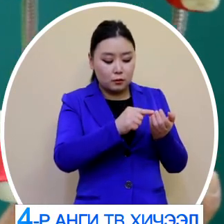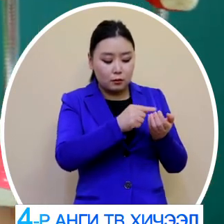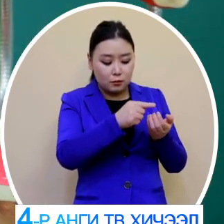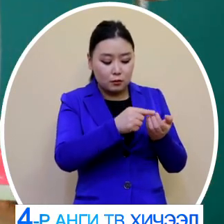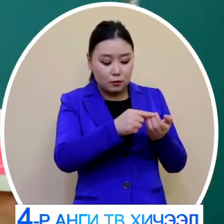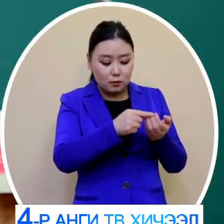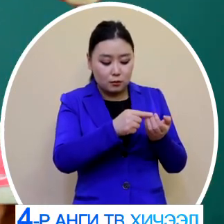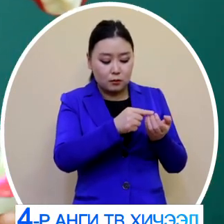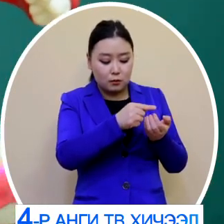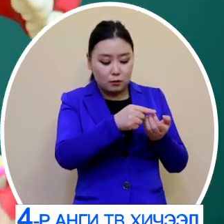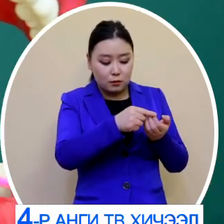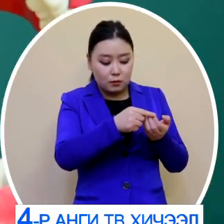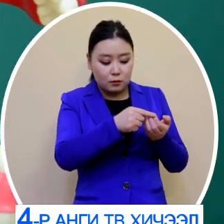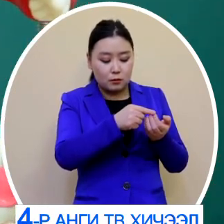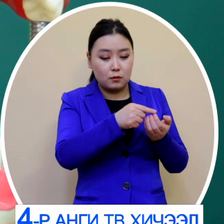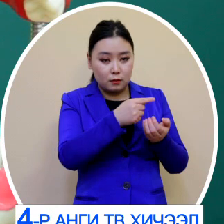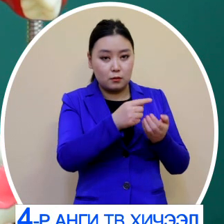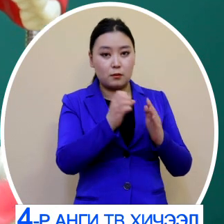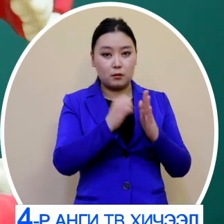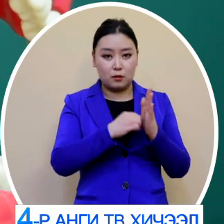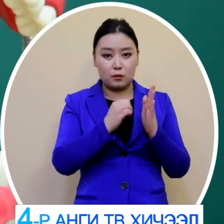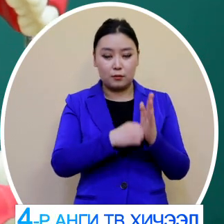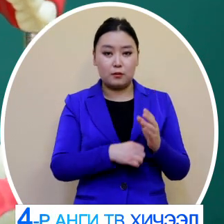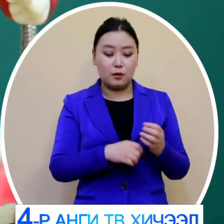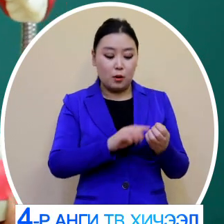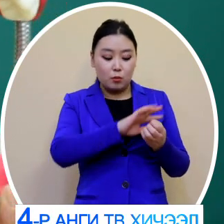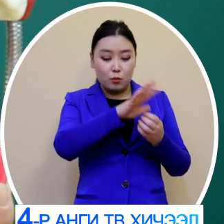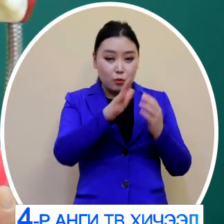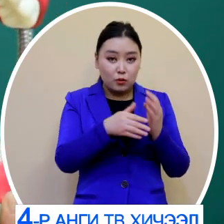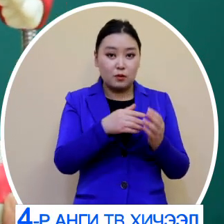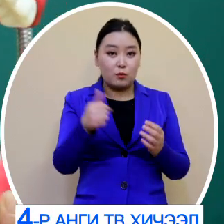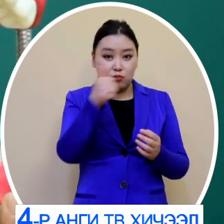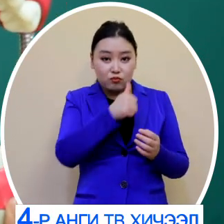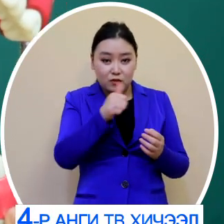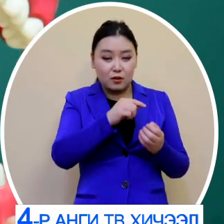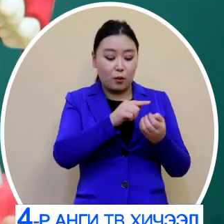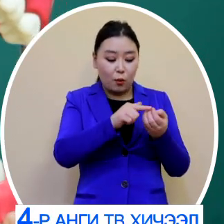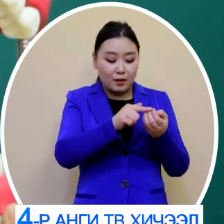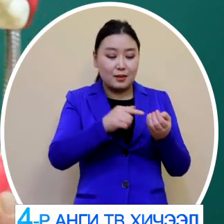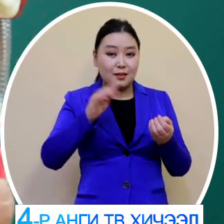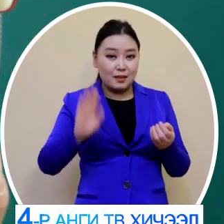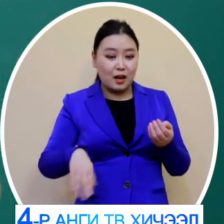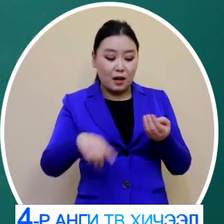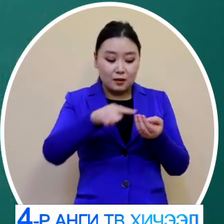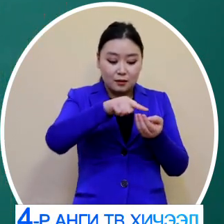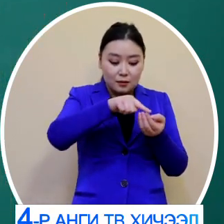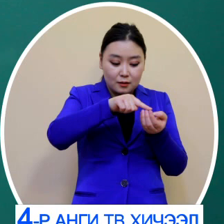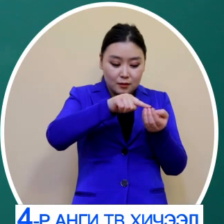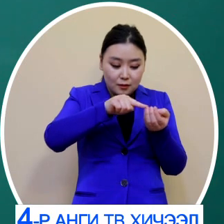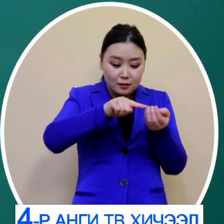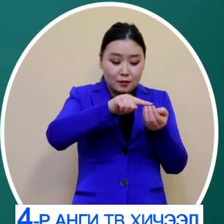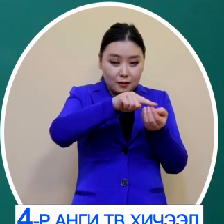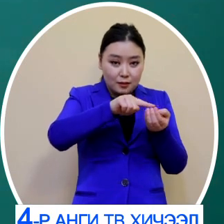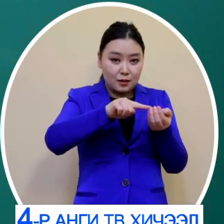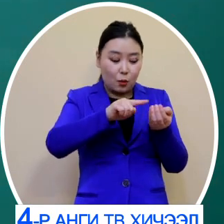удаагийн тавтамжтай шүднийхээ гадна дотн талыг угааж дуусны дараа шүдний зажлуурын хэсгийг угаана. За шүдний зажлуурын хэсгийг